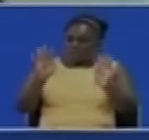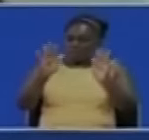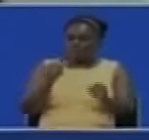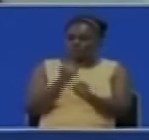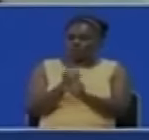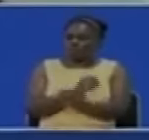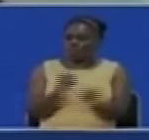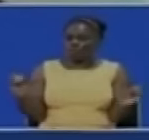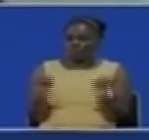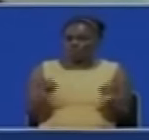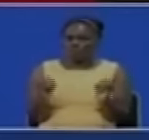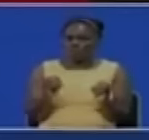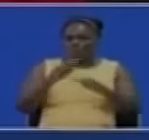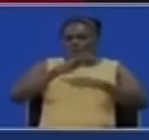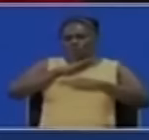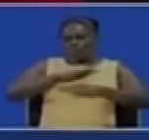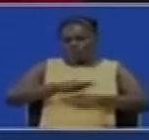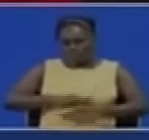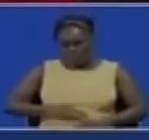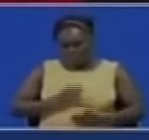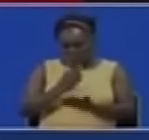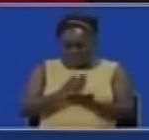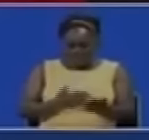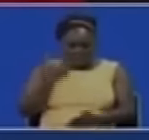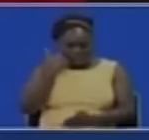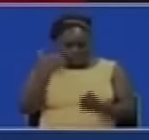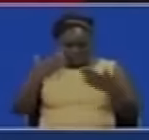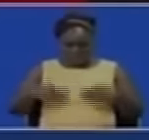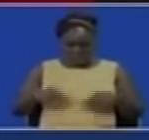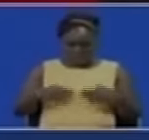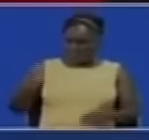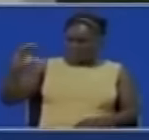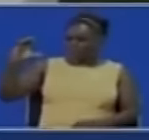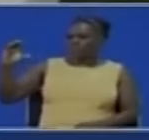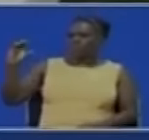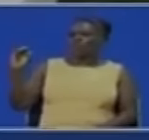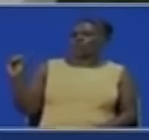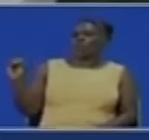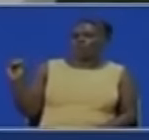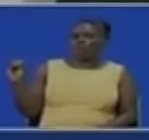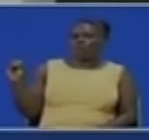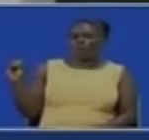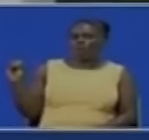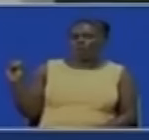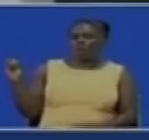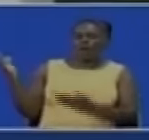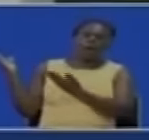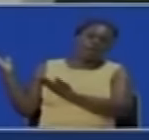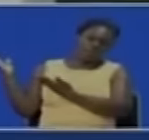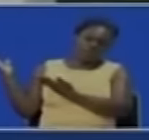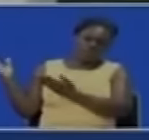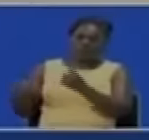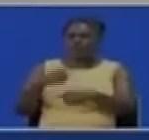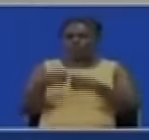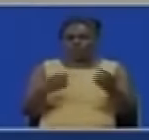afya? Afueni kwa baadhi ya wagonjwa hapa ni kuwa maafisa wa afya wanaofahamika kama clinical officers wangali wapo